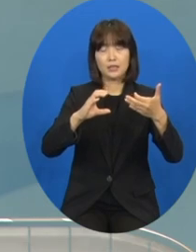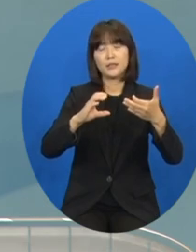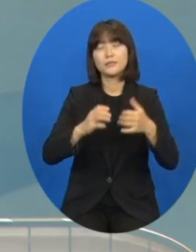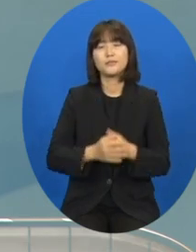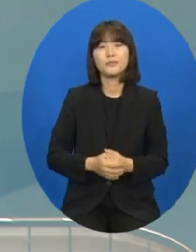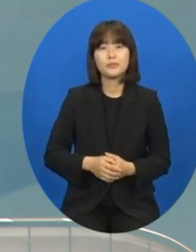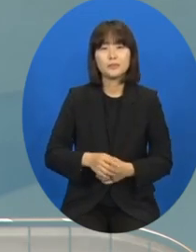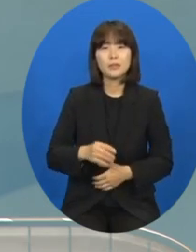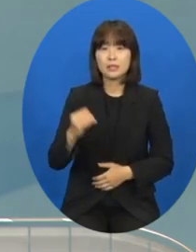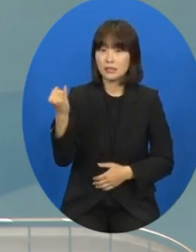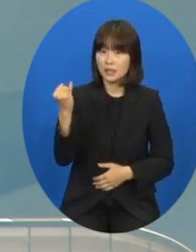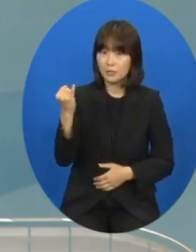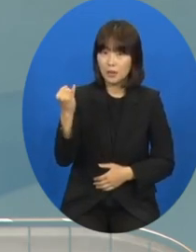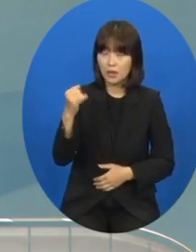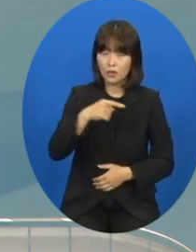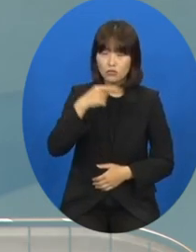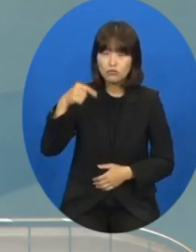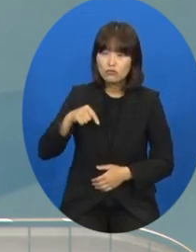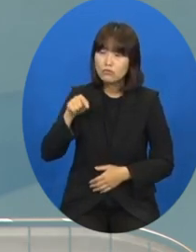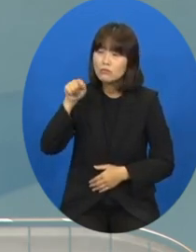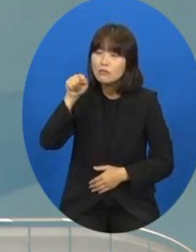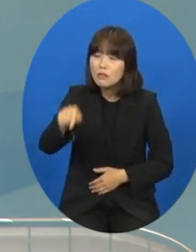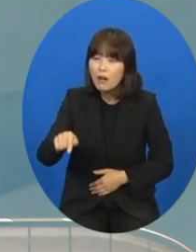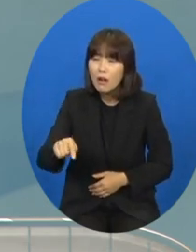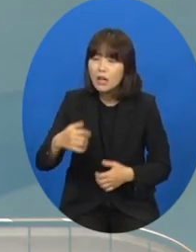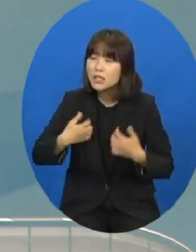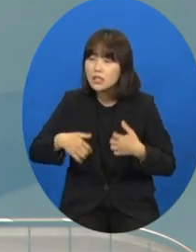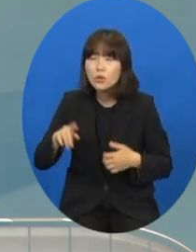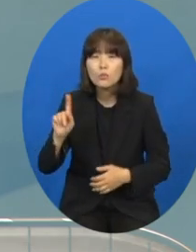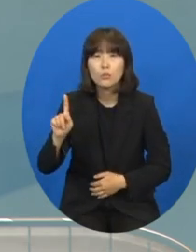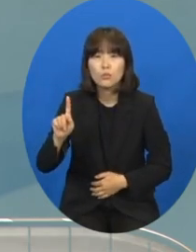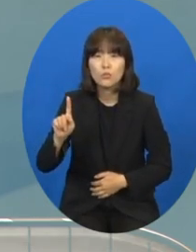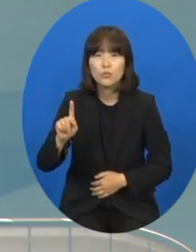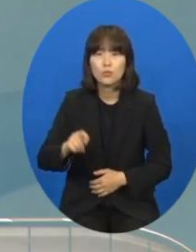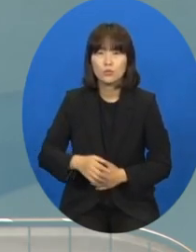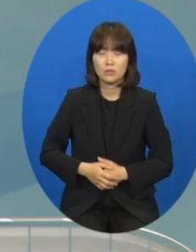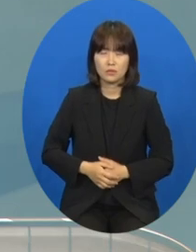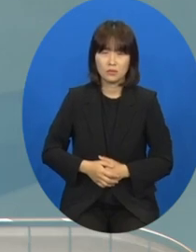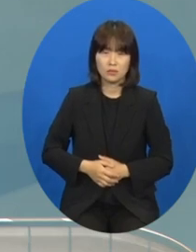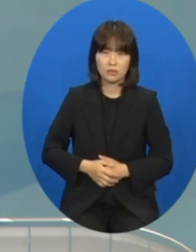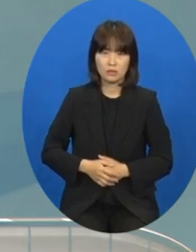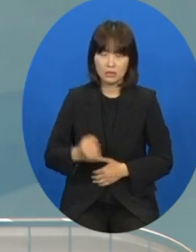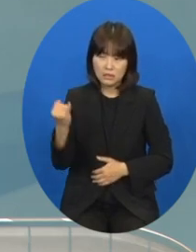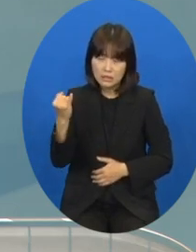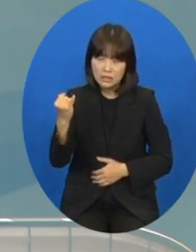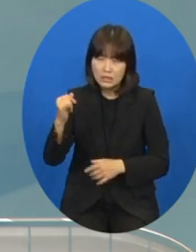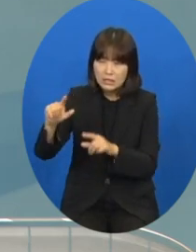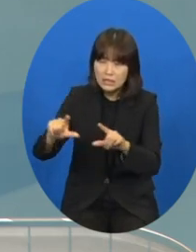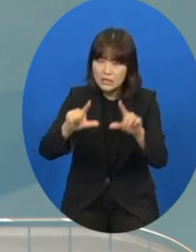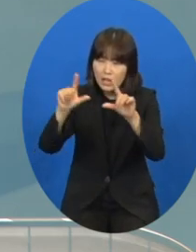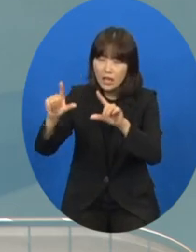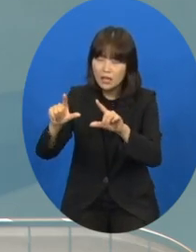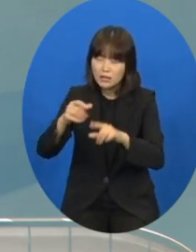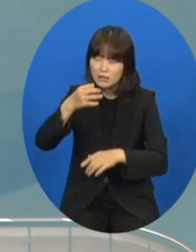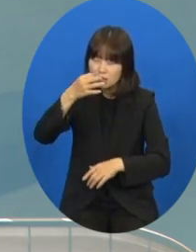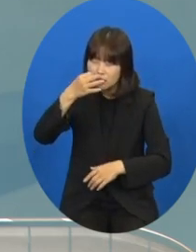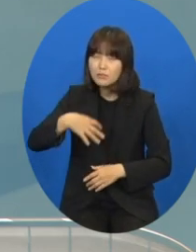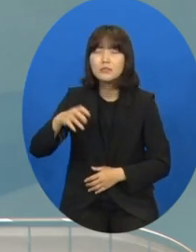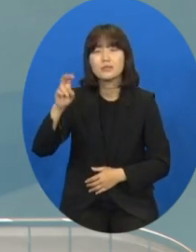한 자매가 중국에 가서 뭐가 즐거웠겠어요? 그가 살았던 삶이 얼마나